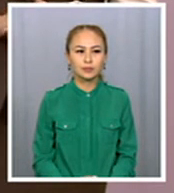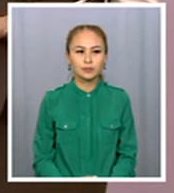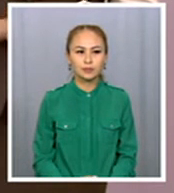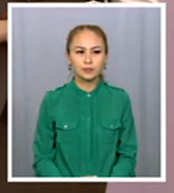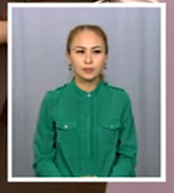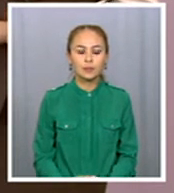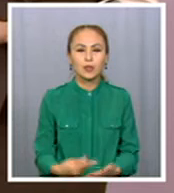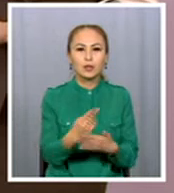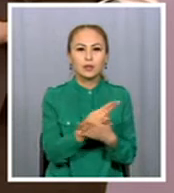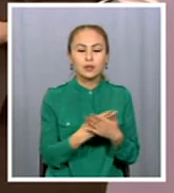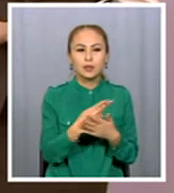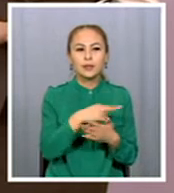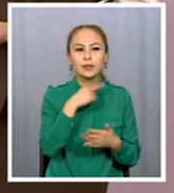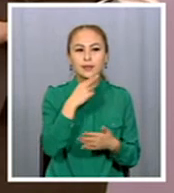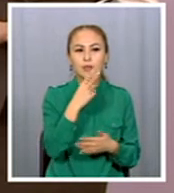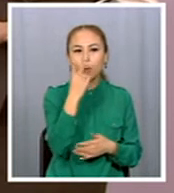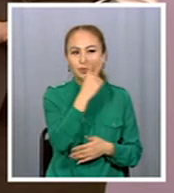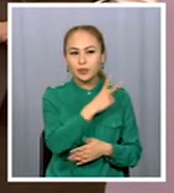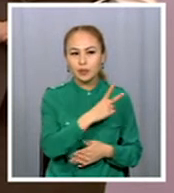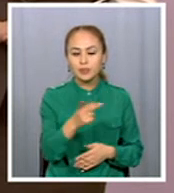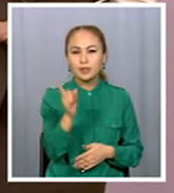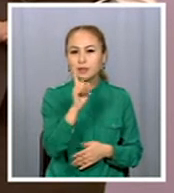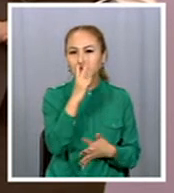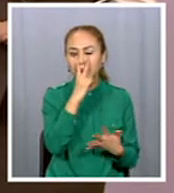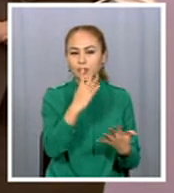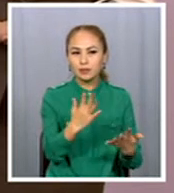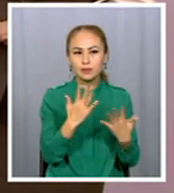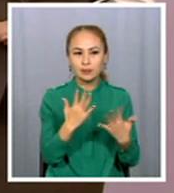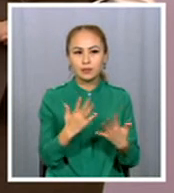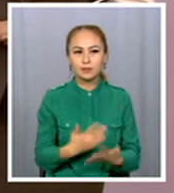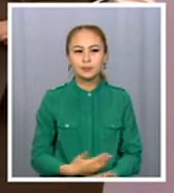Суретке назар аударамыз, не бейнеленген?